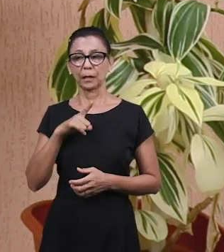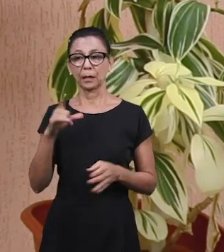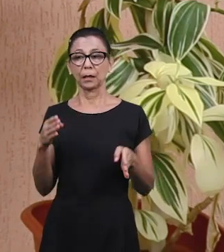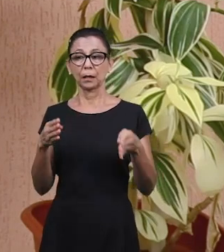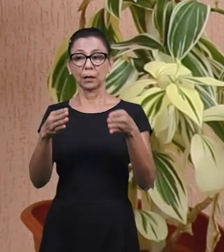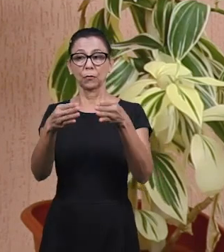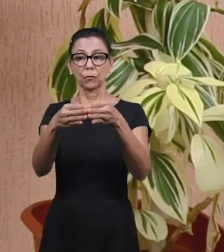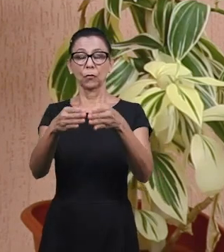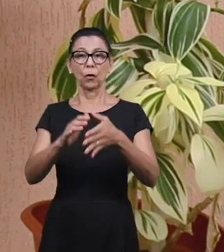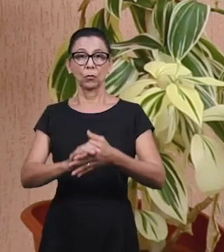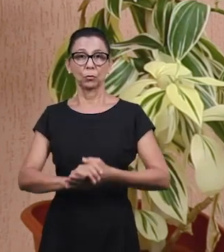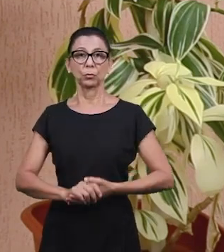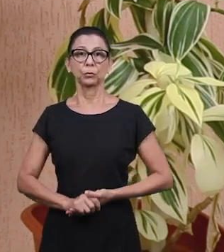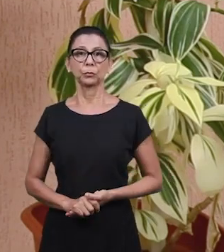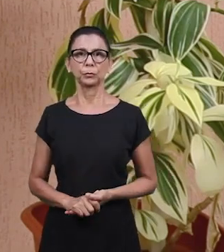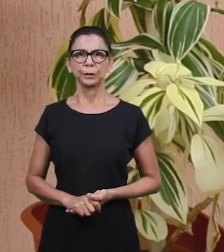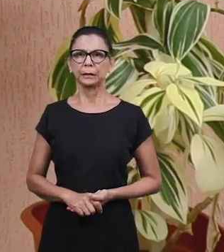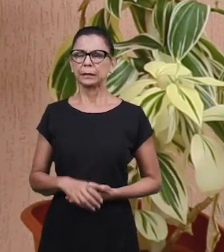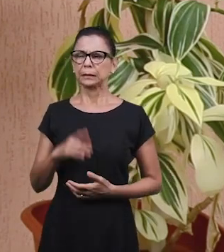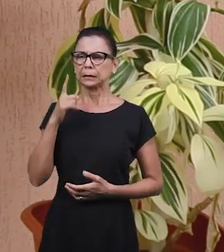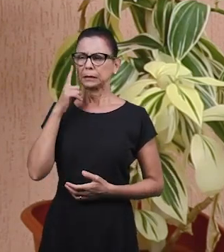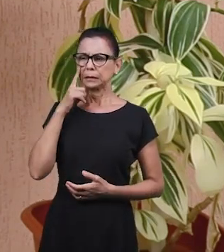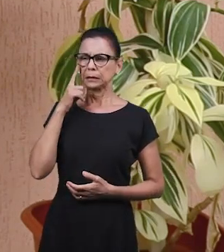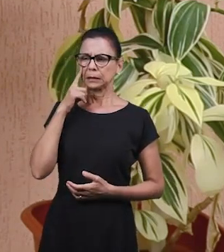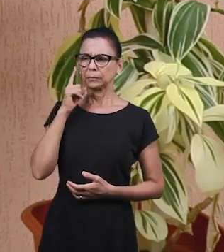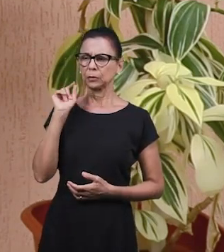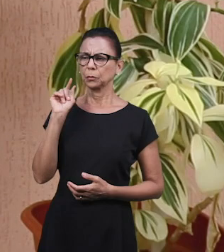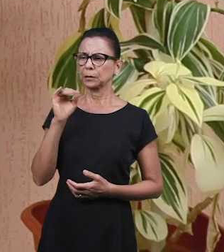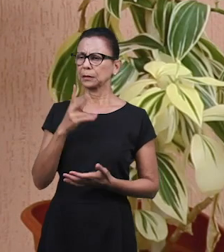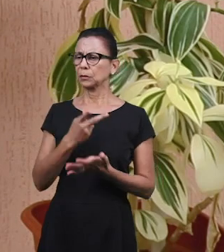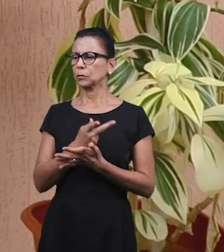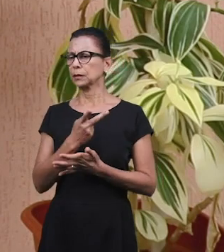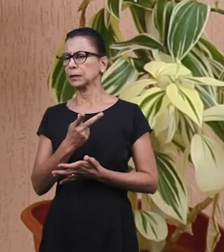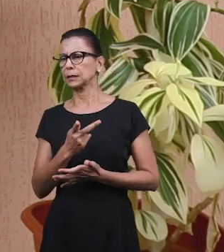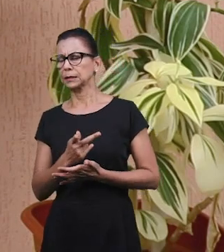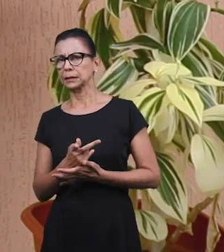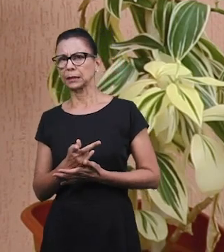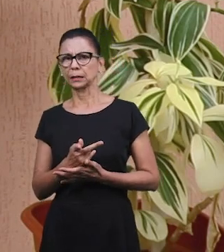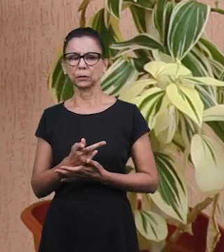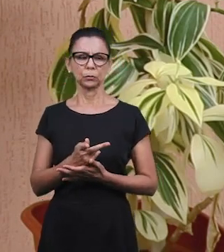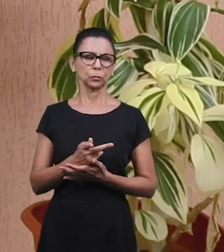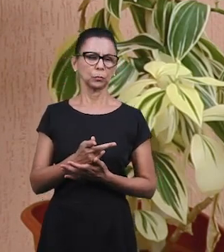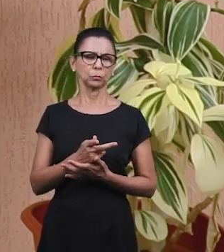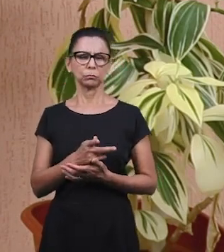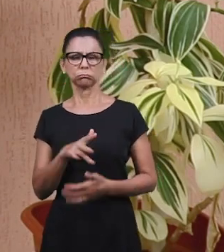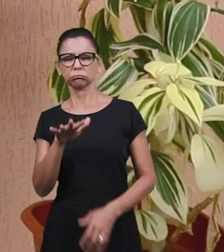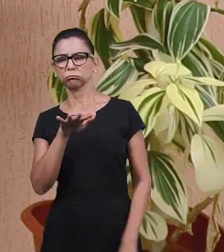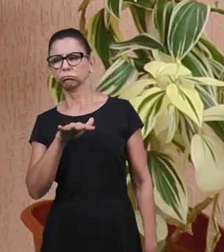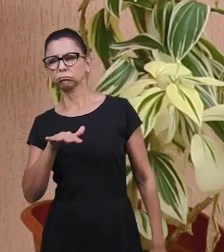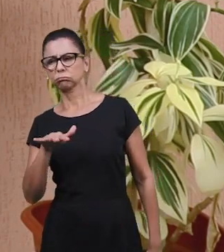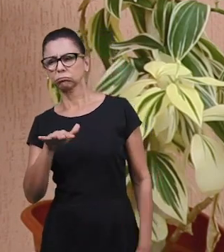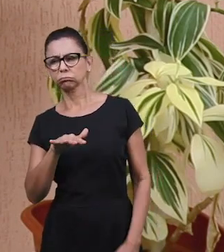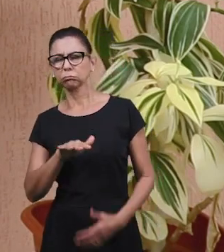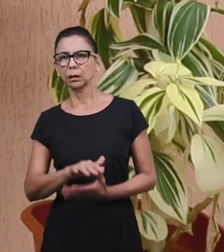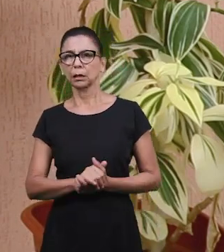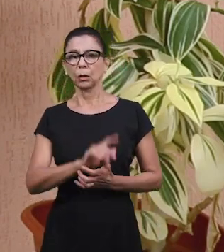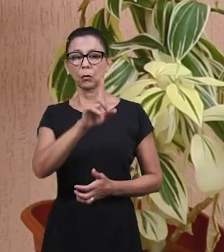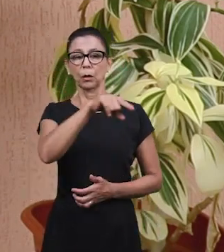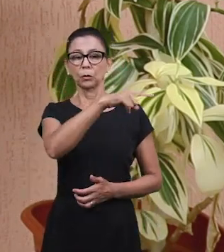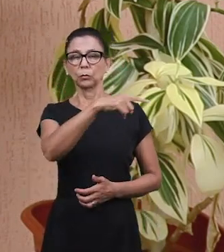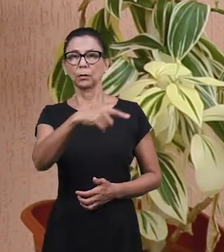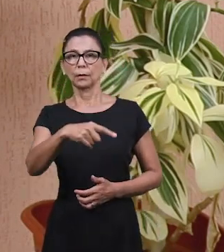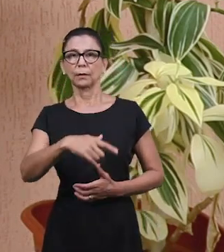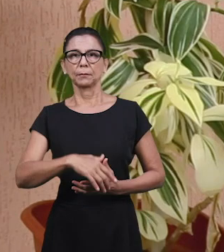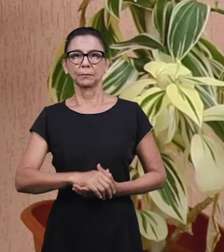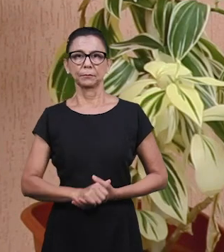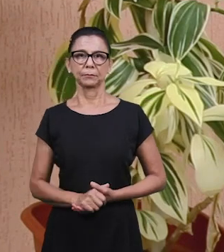est divisée. Donc, attention divisée, c'est d'avoir une focalisation, entendre et voir ce qui se passe autour de moi